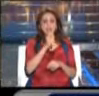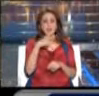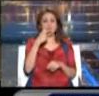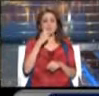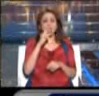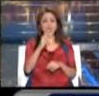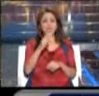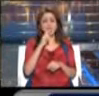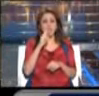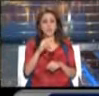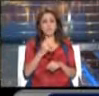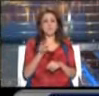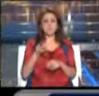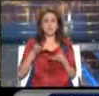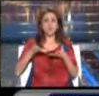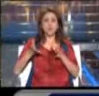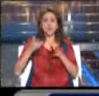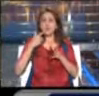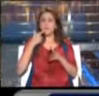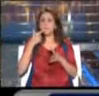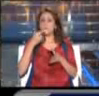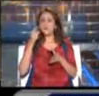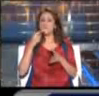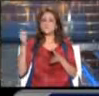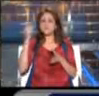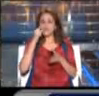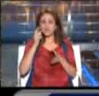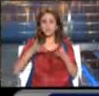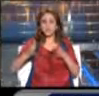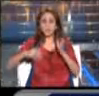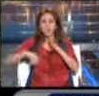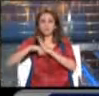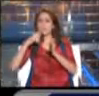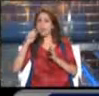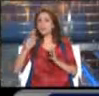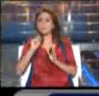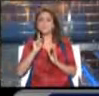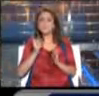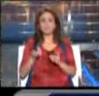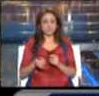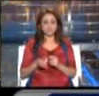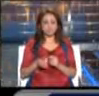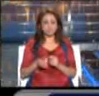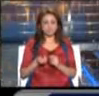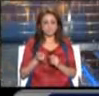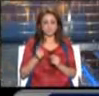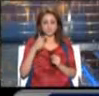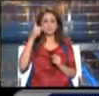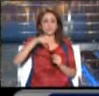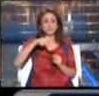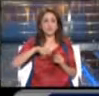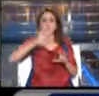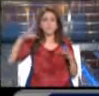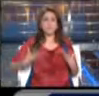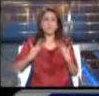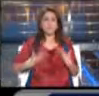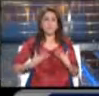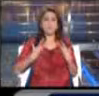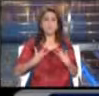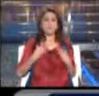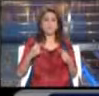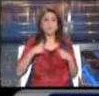في حاجات بعيده خالص عن الفنيات وعن كره القدم، وده اللي وصل لنا دلوقتي التعصب اللي احنا فيه. انا